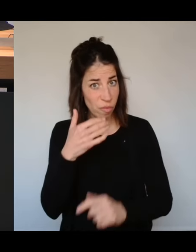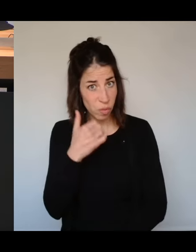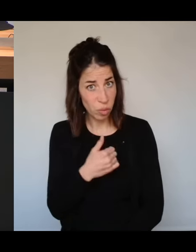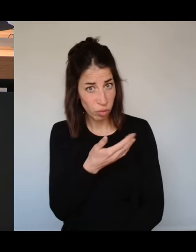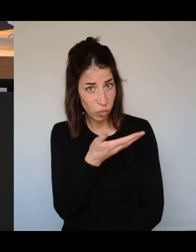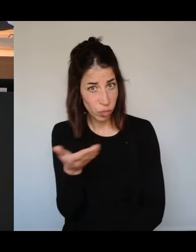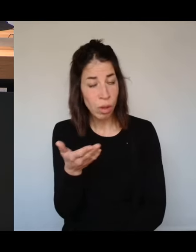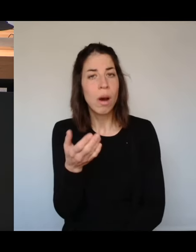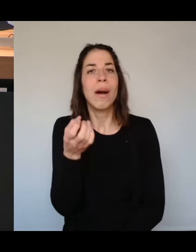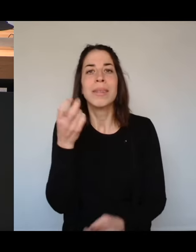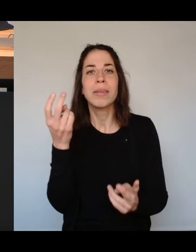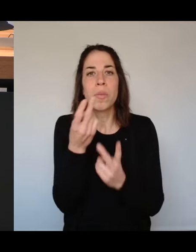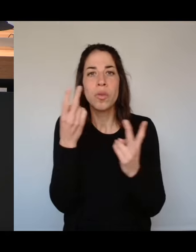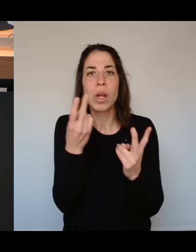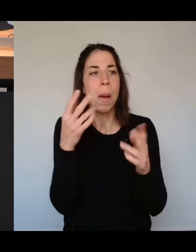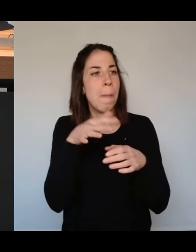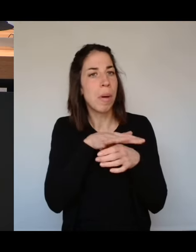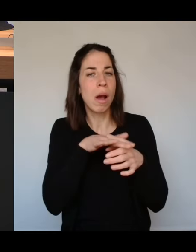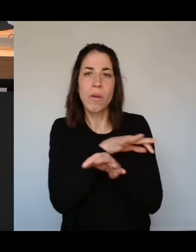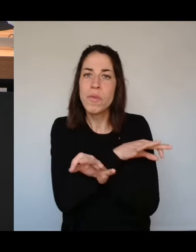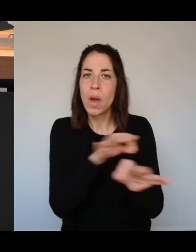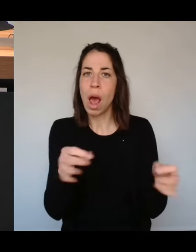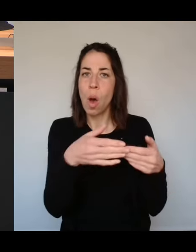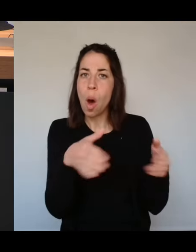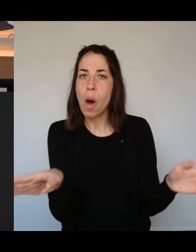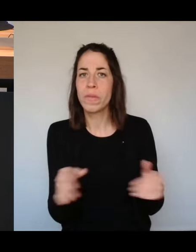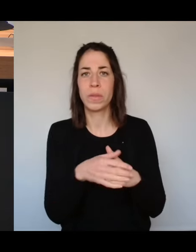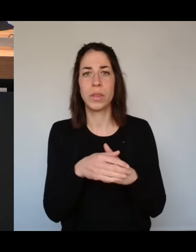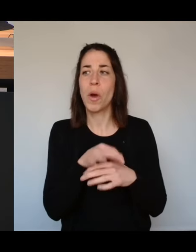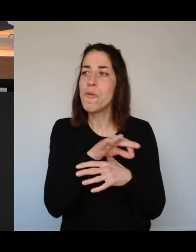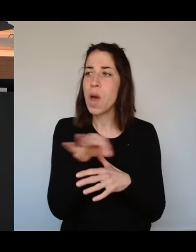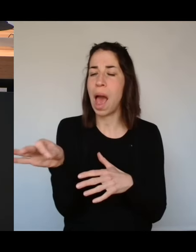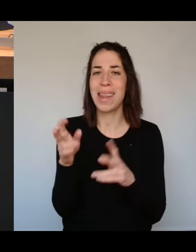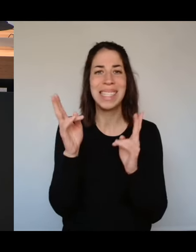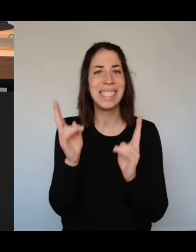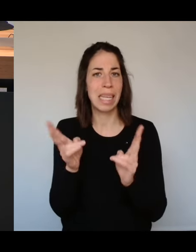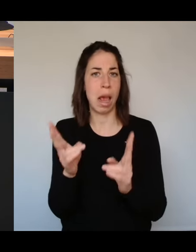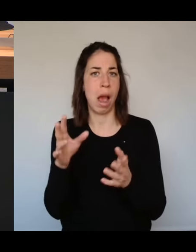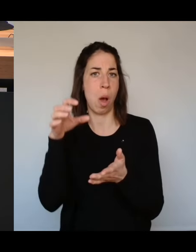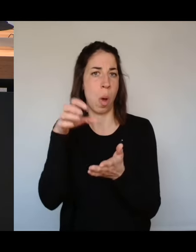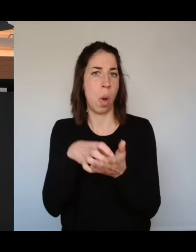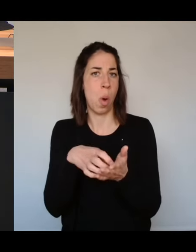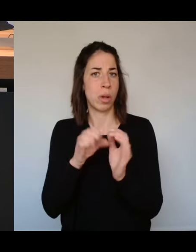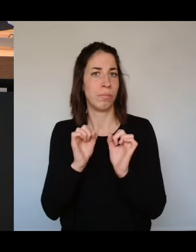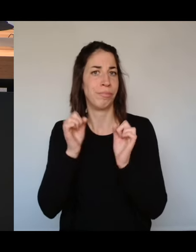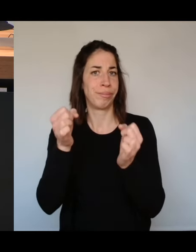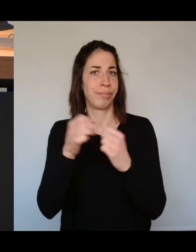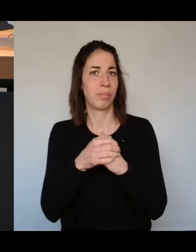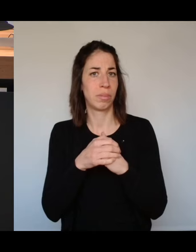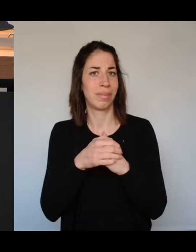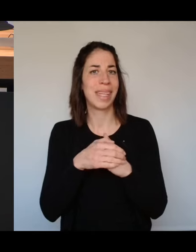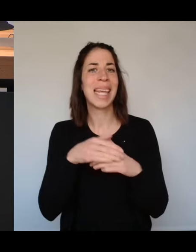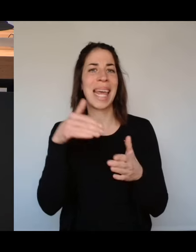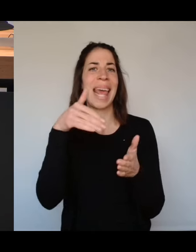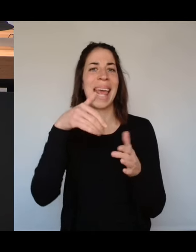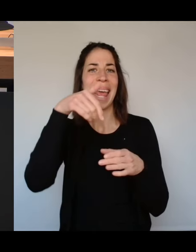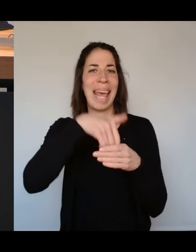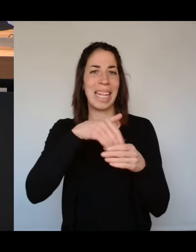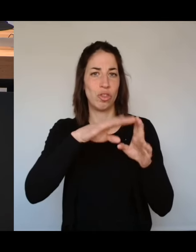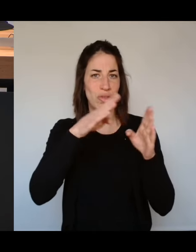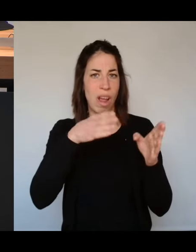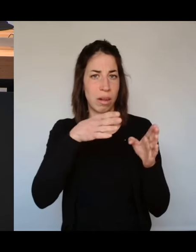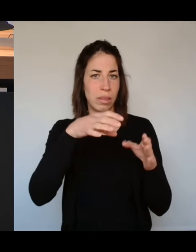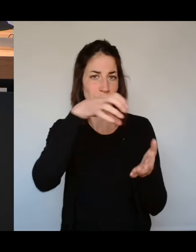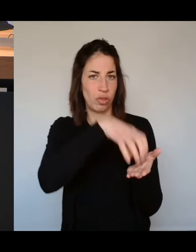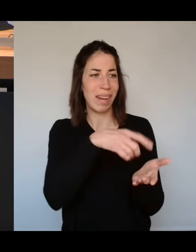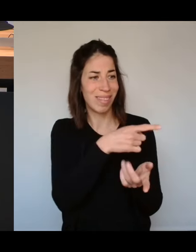sichere Orte sein. Gerade in der Innenstadt, wo niemand im Mehrfamilienhaus einen eigenen Garten hat. Da sind die Parks die öffentlichen Räume für